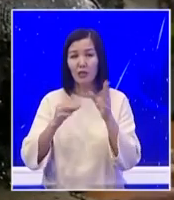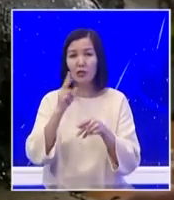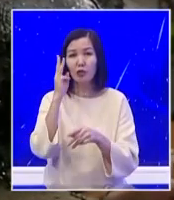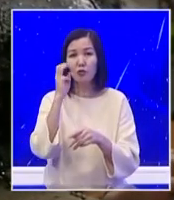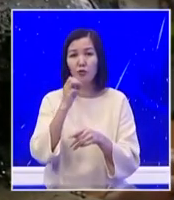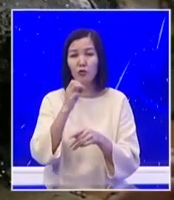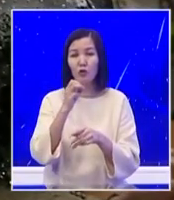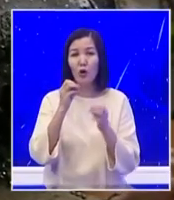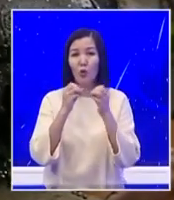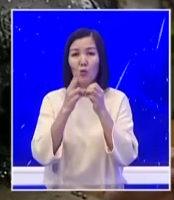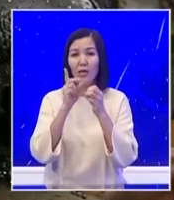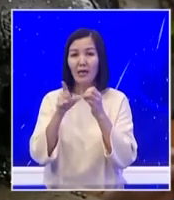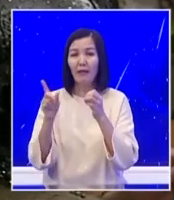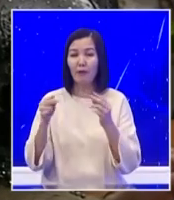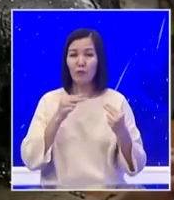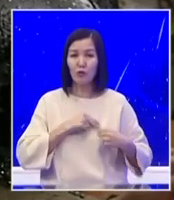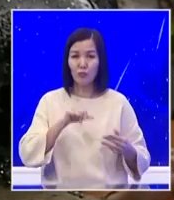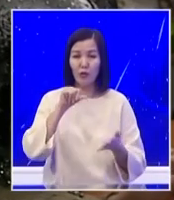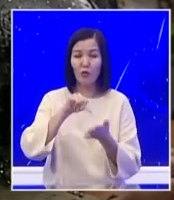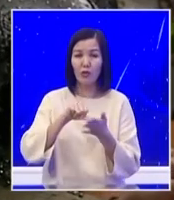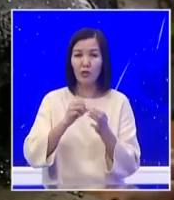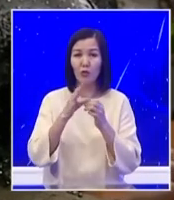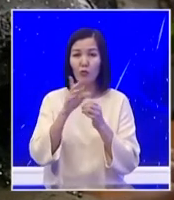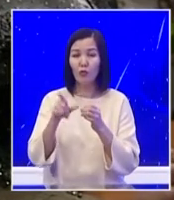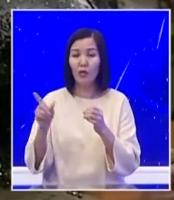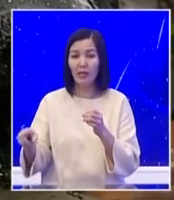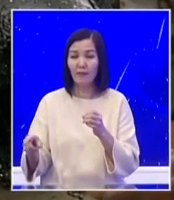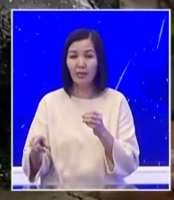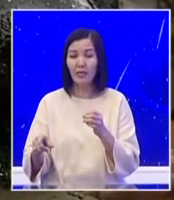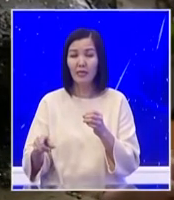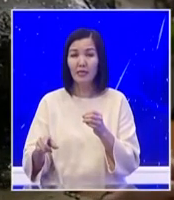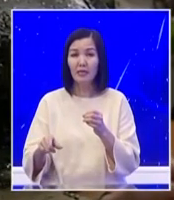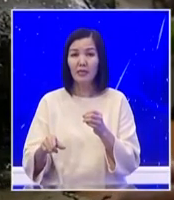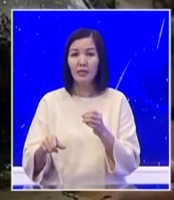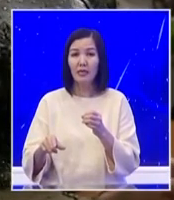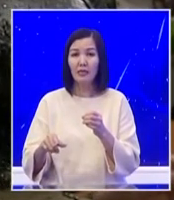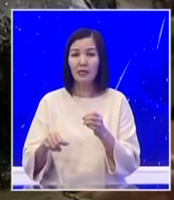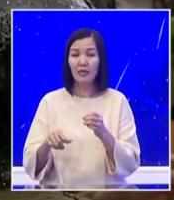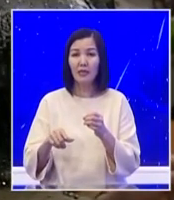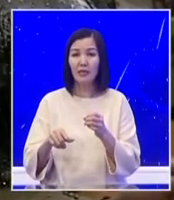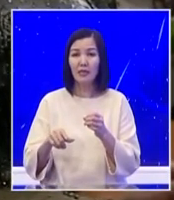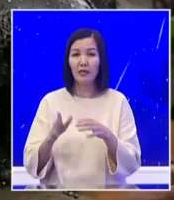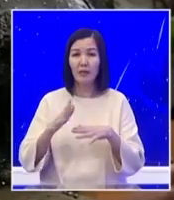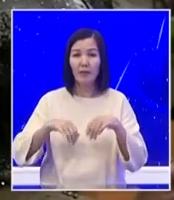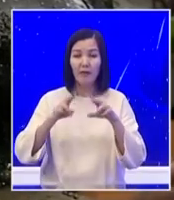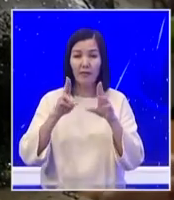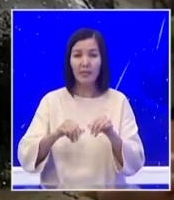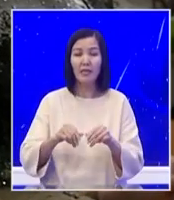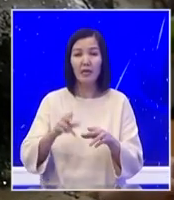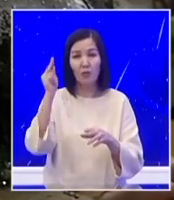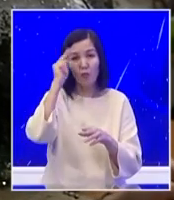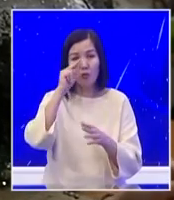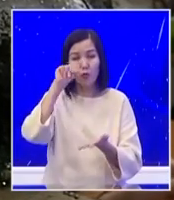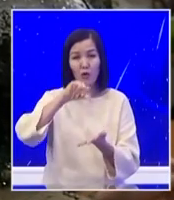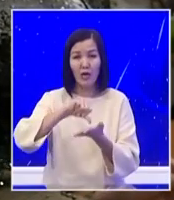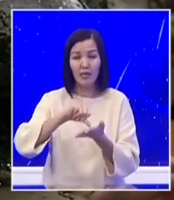жұмысқа орналастырдық. Жаңағы 14 адамды кәсіби бағытта оқыттық. Және бос уақыттарында соның